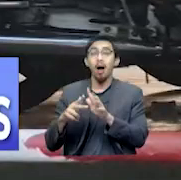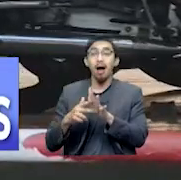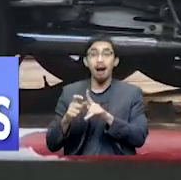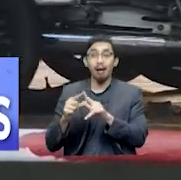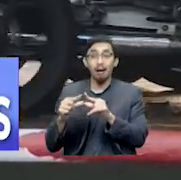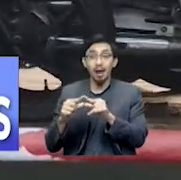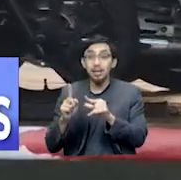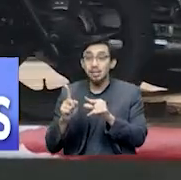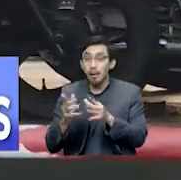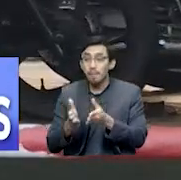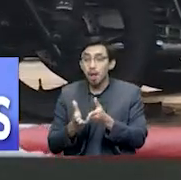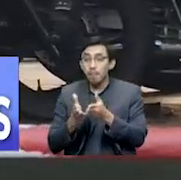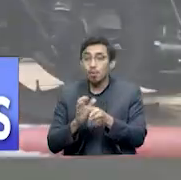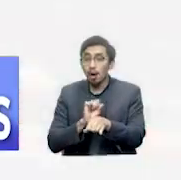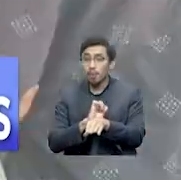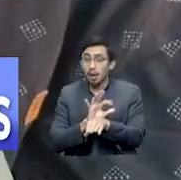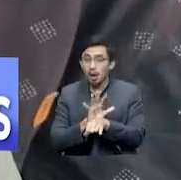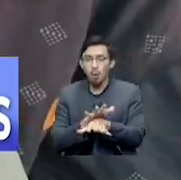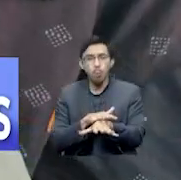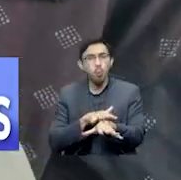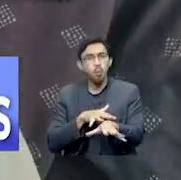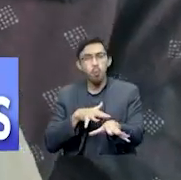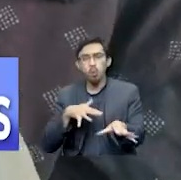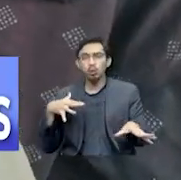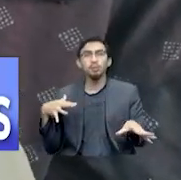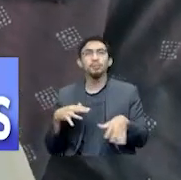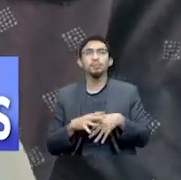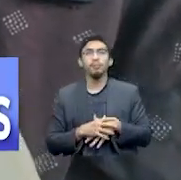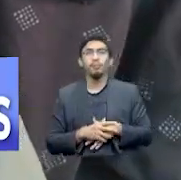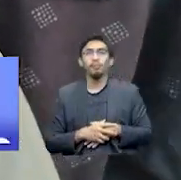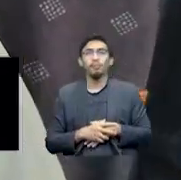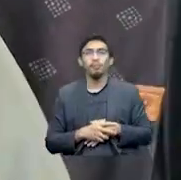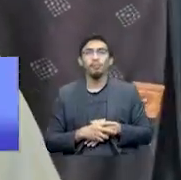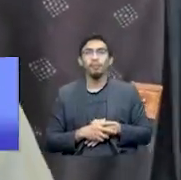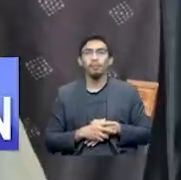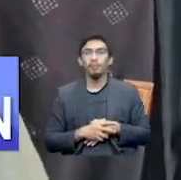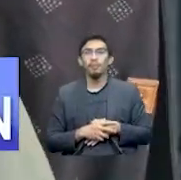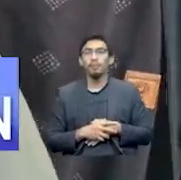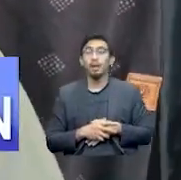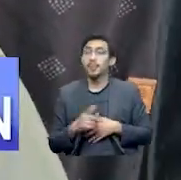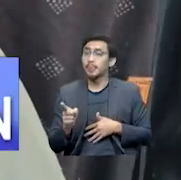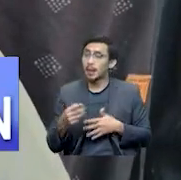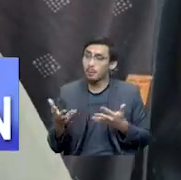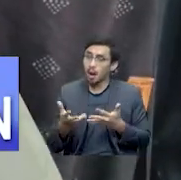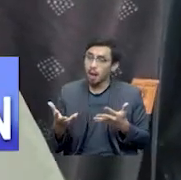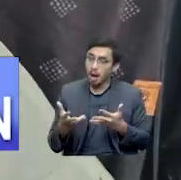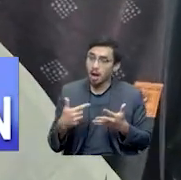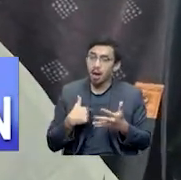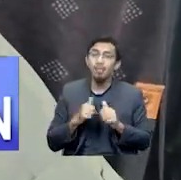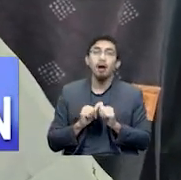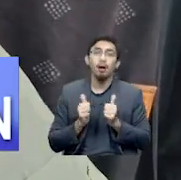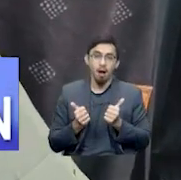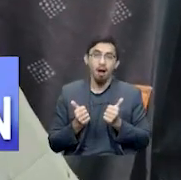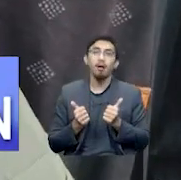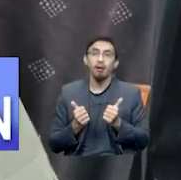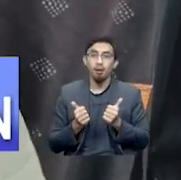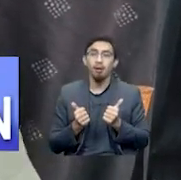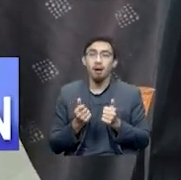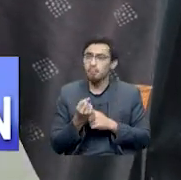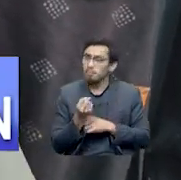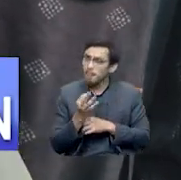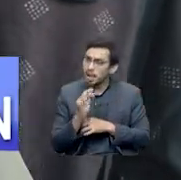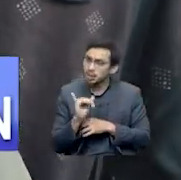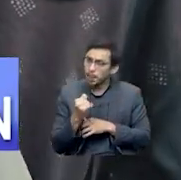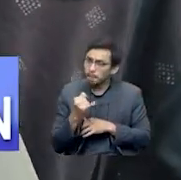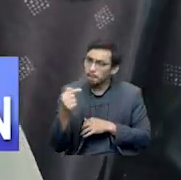menuju Pelabuhan Merak. Mana, Mas? Dari Tangerang. Tangerang ya? Berapa jam tadi sampai ke sini? Dari Tangerang